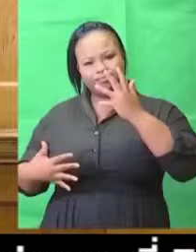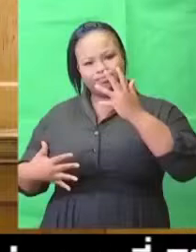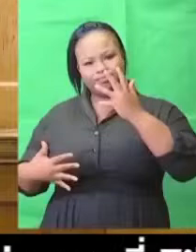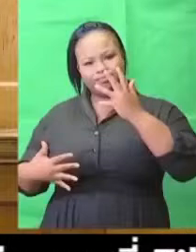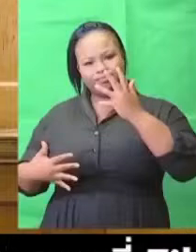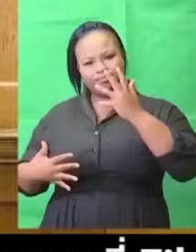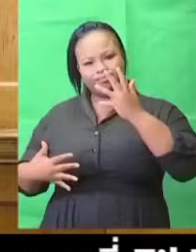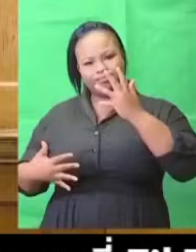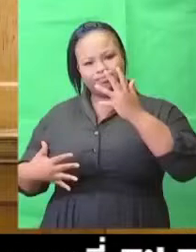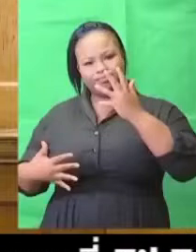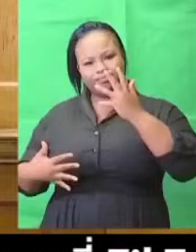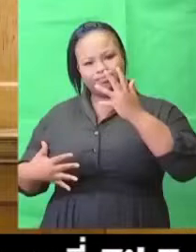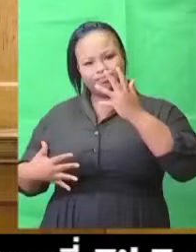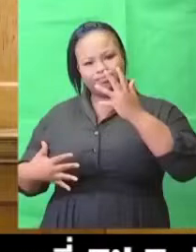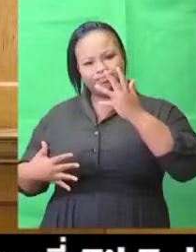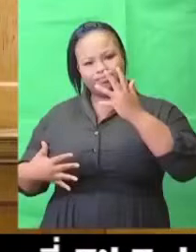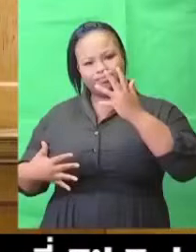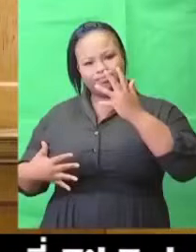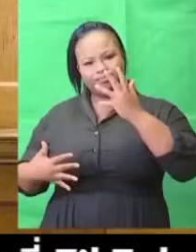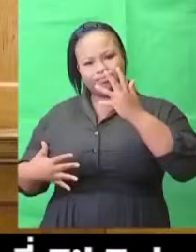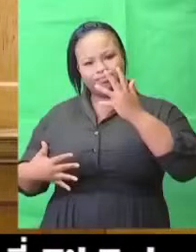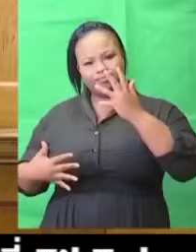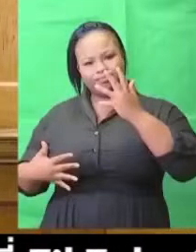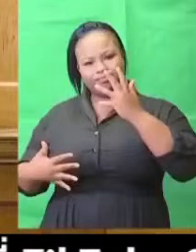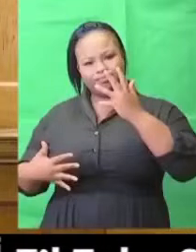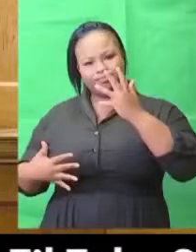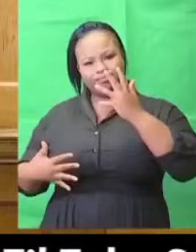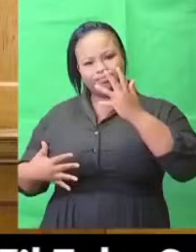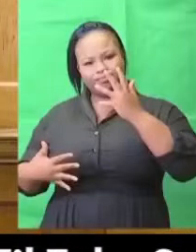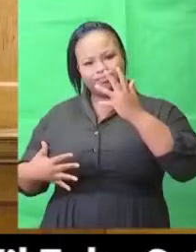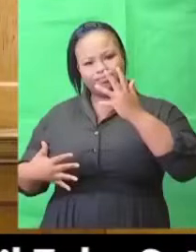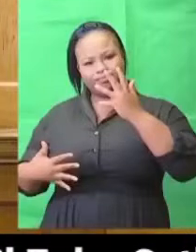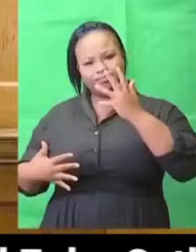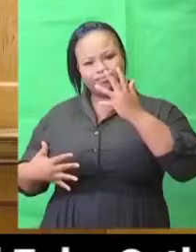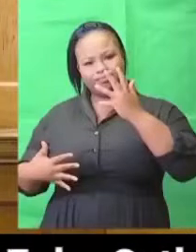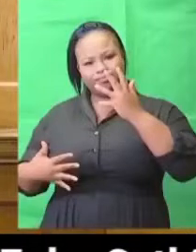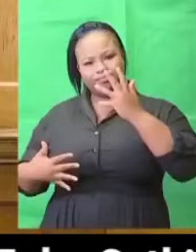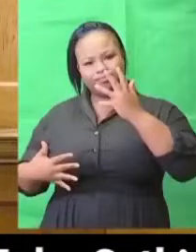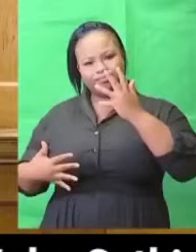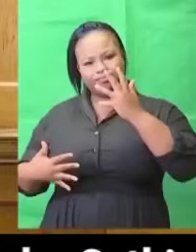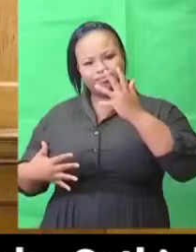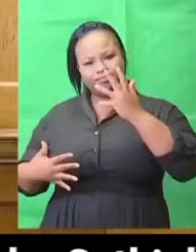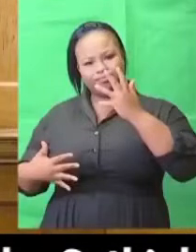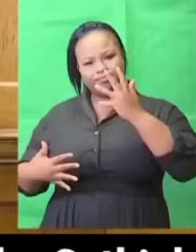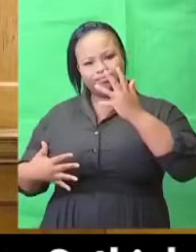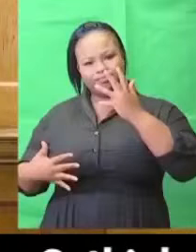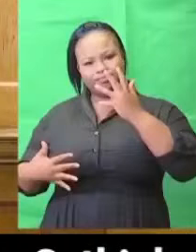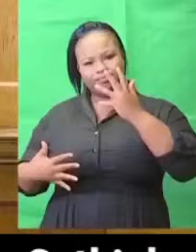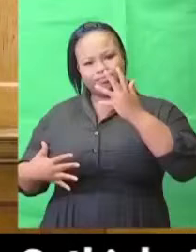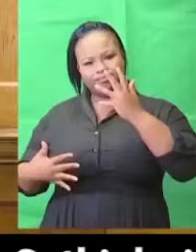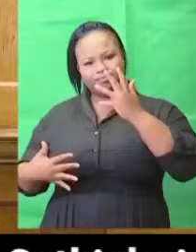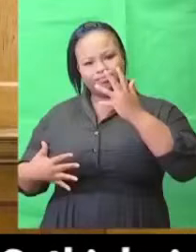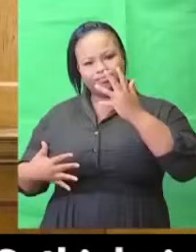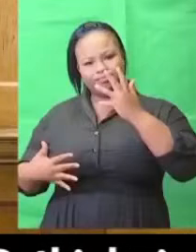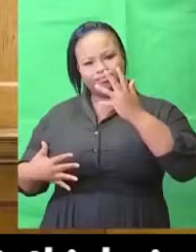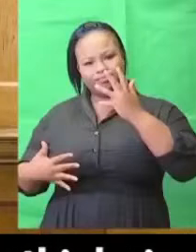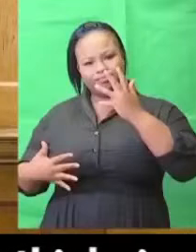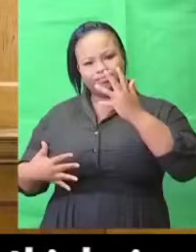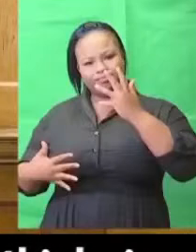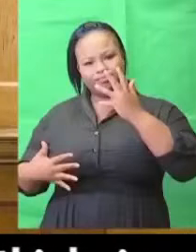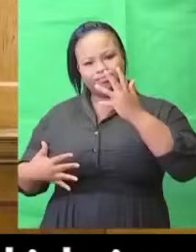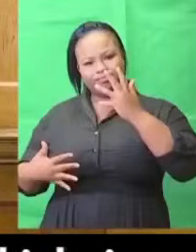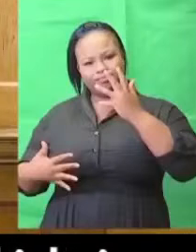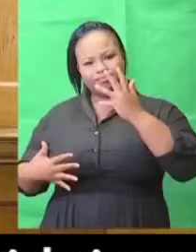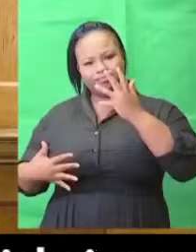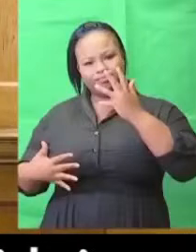ความเคลื่อนไหวบวมมองผลของการตรวจสอบ5สายพันธุ์ใหม่นี้และก็ทางออก